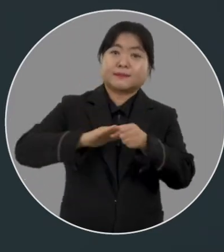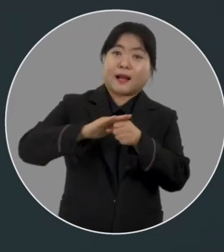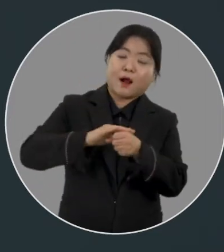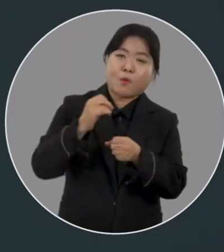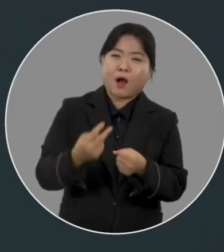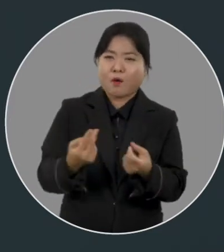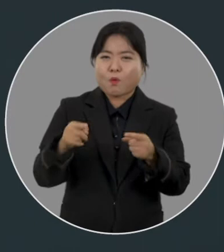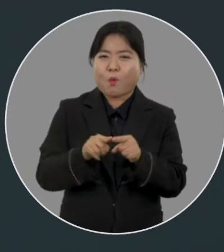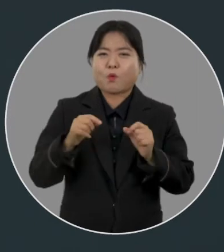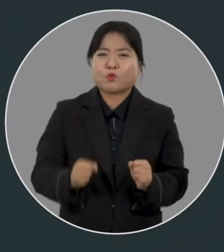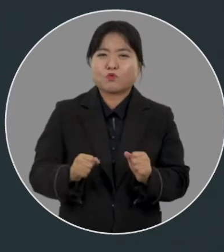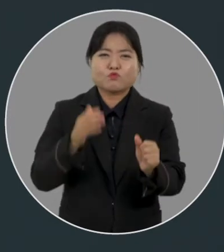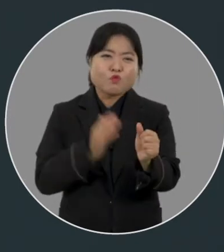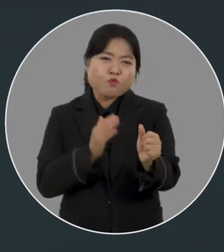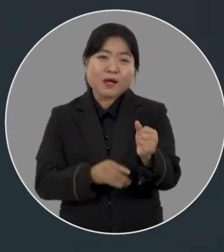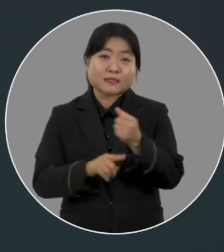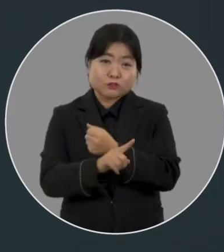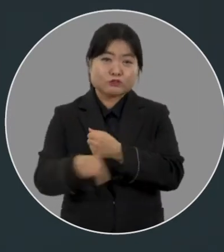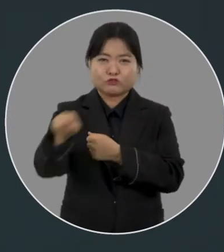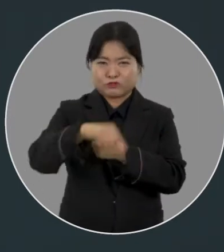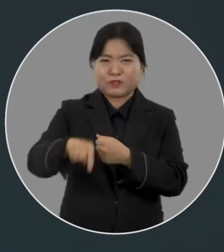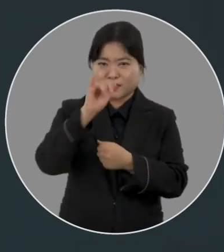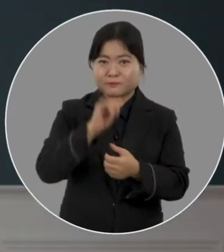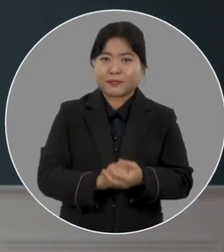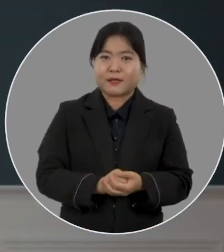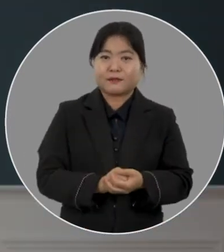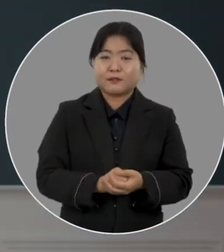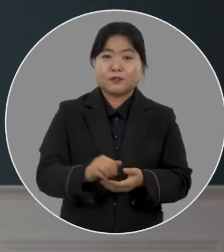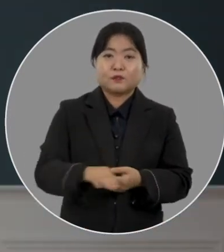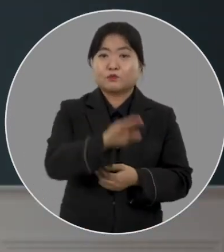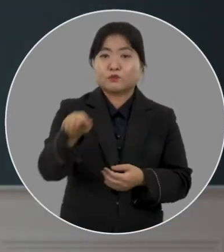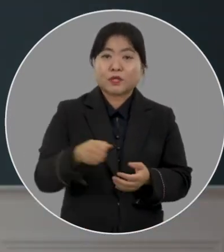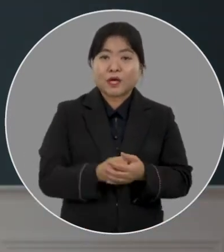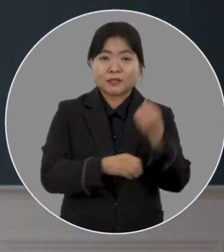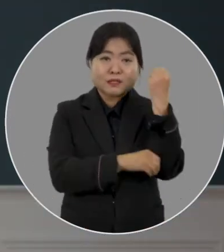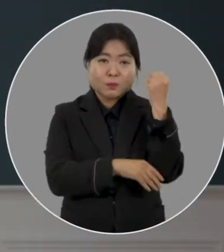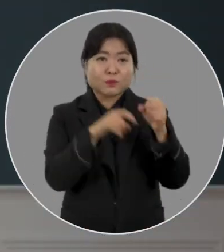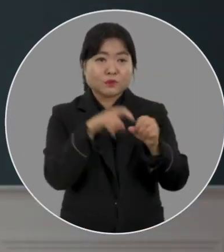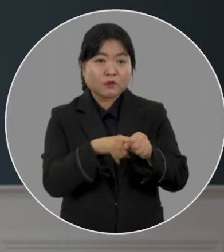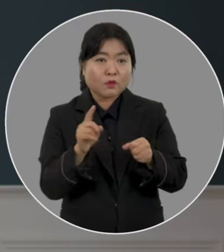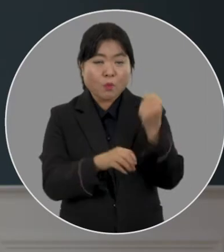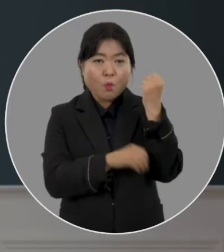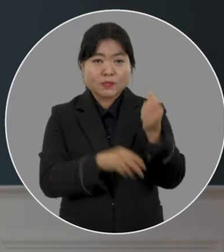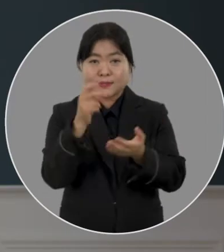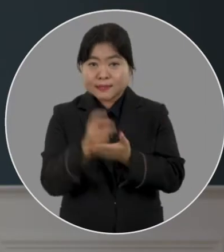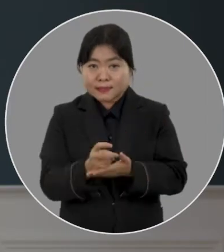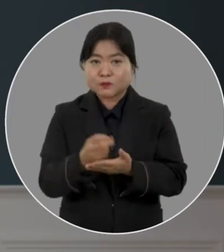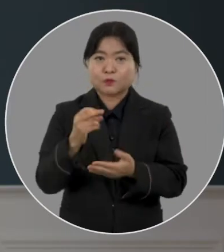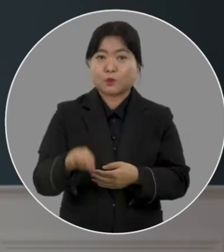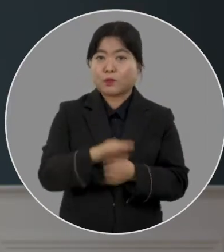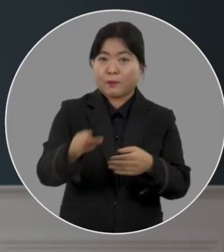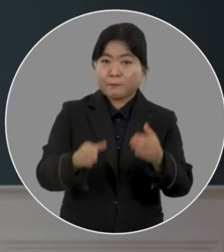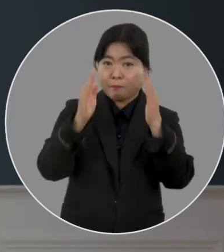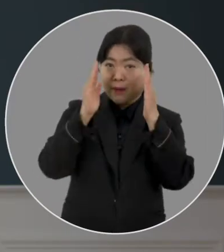사랑과 공존을 이제 요구하는 이유가 바로 여기에 있는 겁니다. 이런 우리가 기본적인 어떤 원칙과